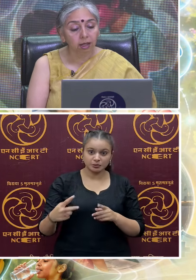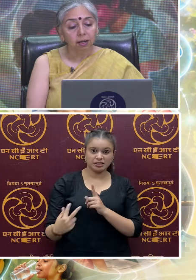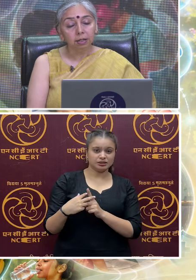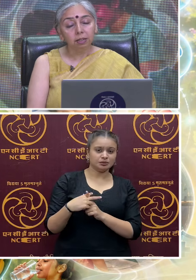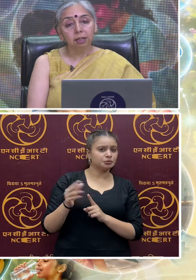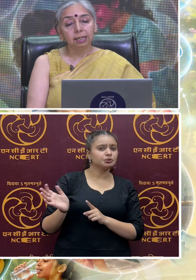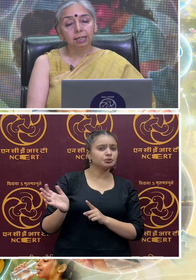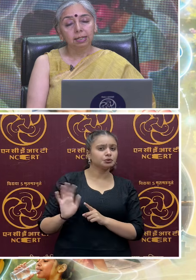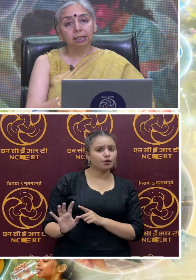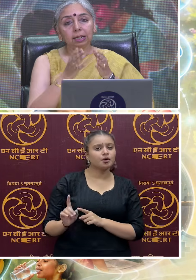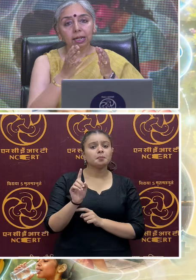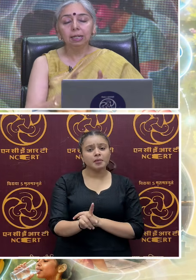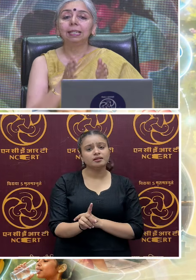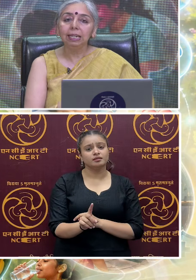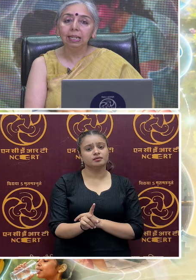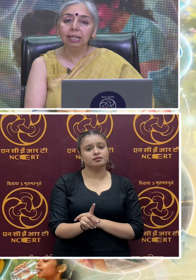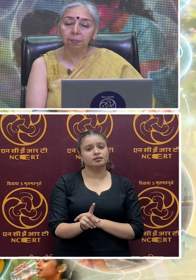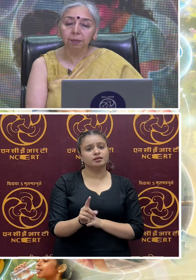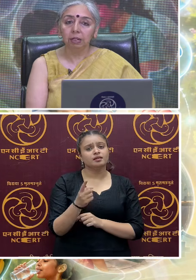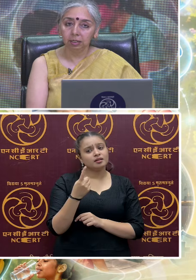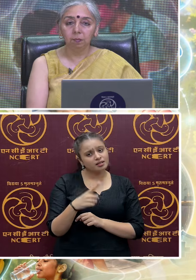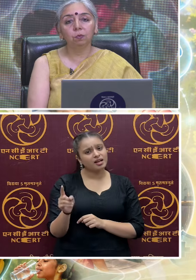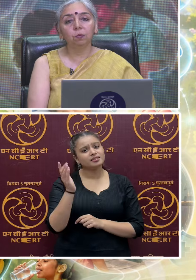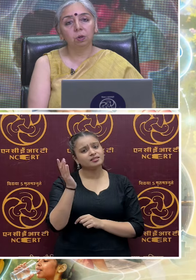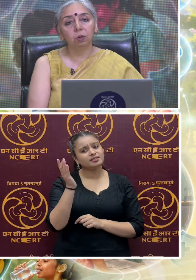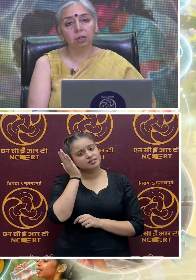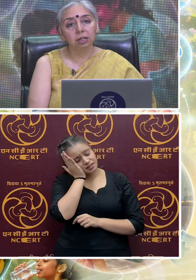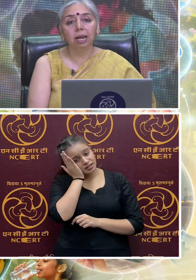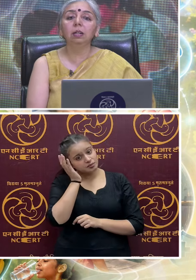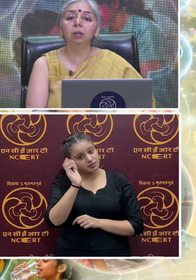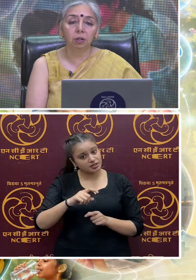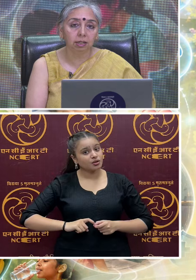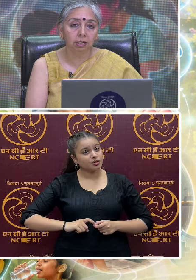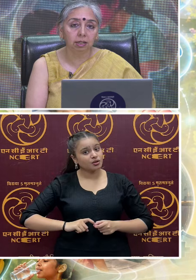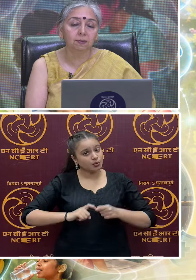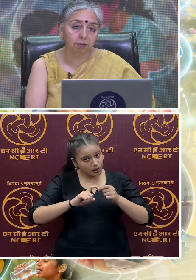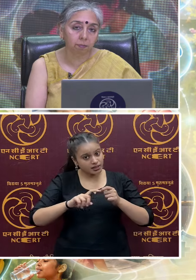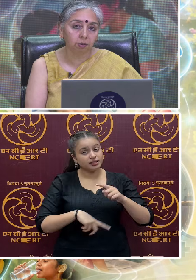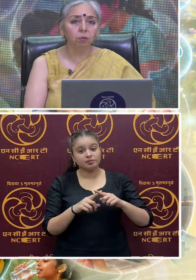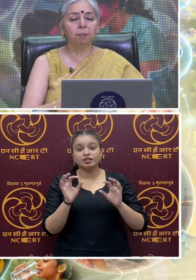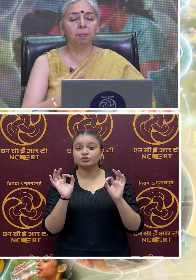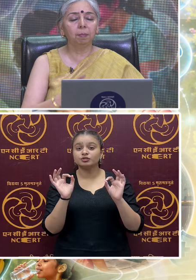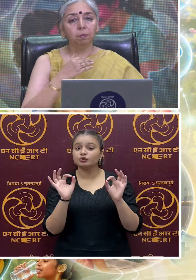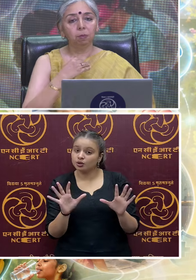होती। बट करेक्ट स्लीप इन टर्म्स ऑफ क्वांटिटी एंड क्वालिटी इज़ वेरी इंपॉर्टेंट, क्योंकि हमारी बॉडी